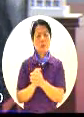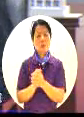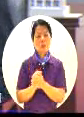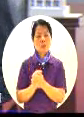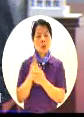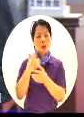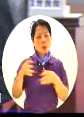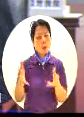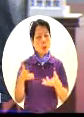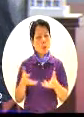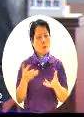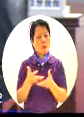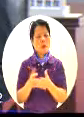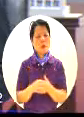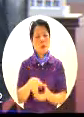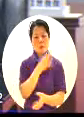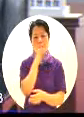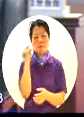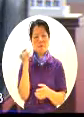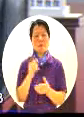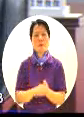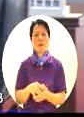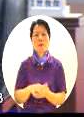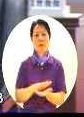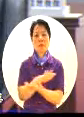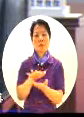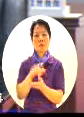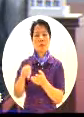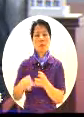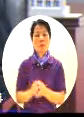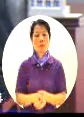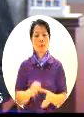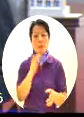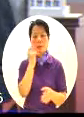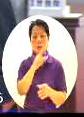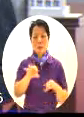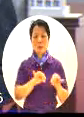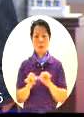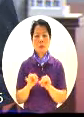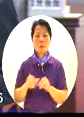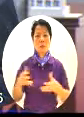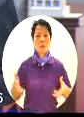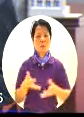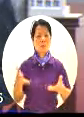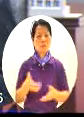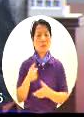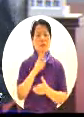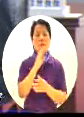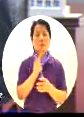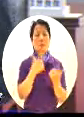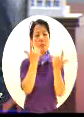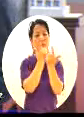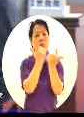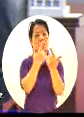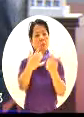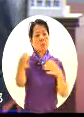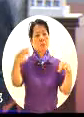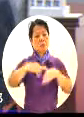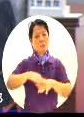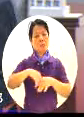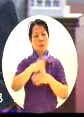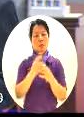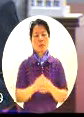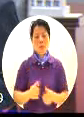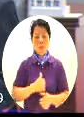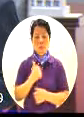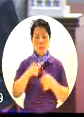有较离谱啊，尤其土地的差法拢是啥？北部来投资哈，其实咱高雄